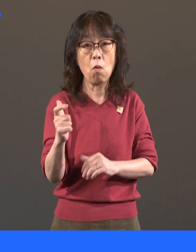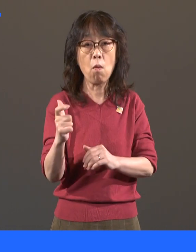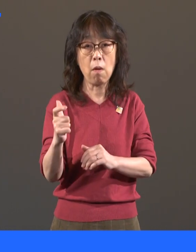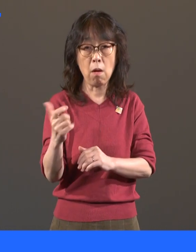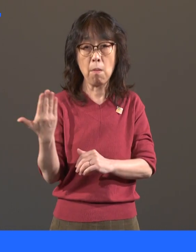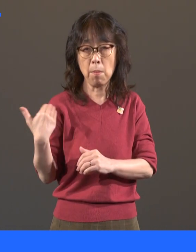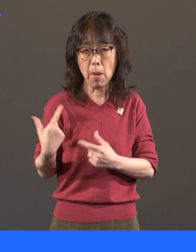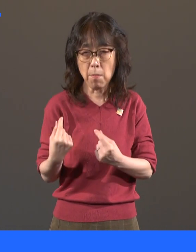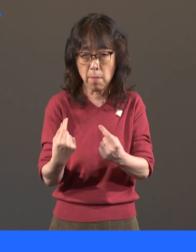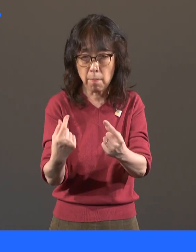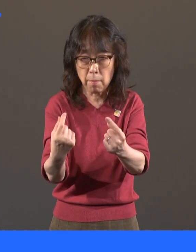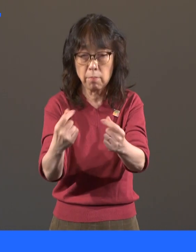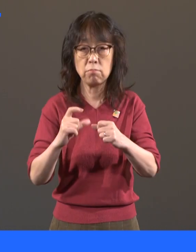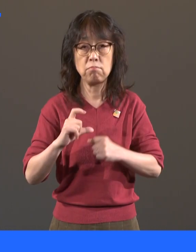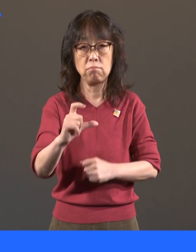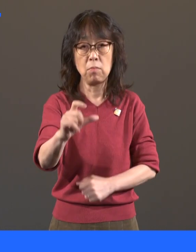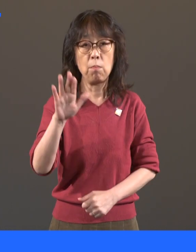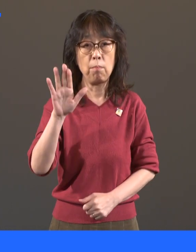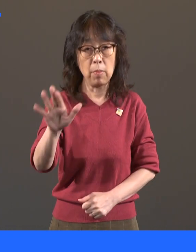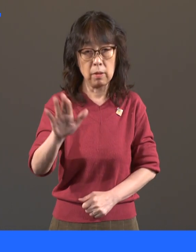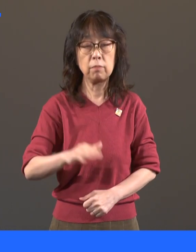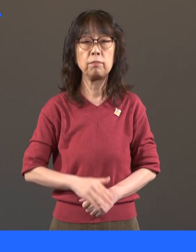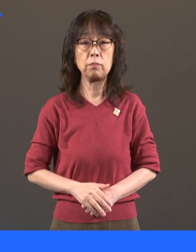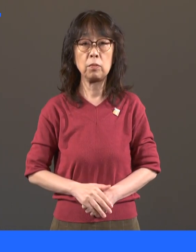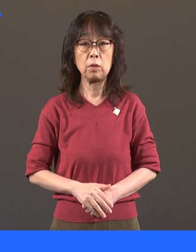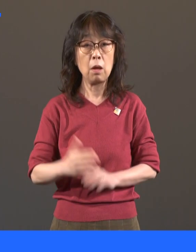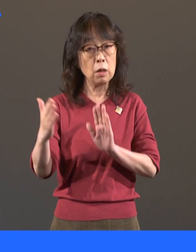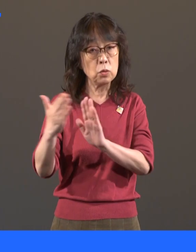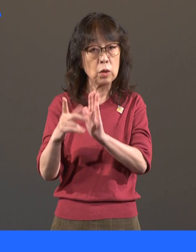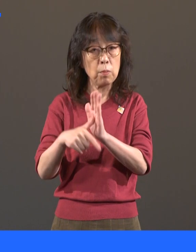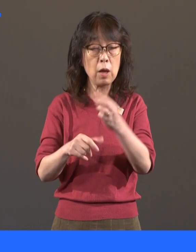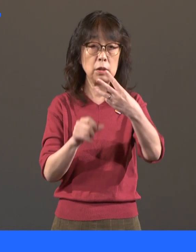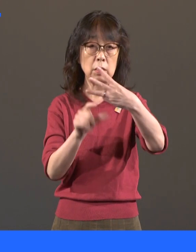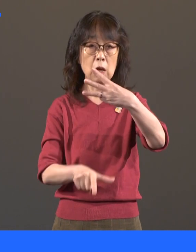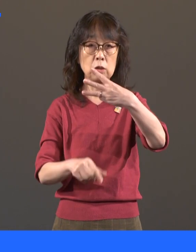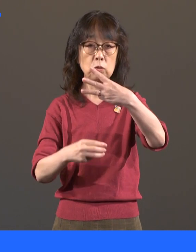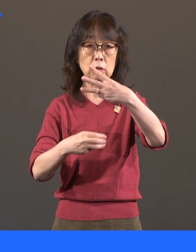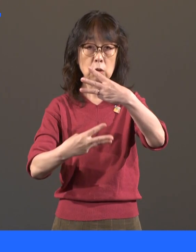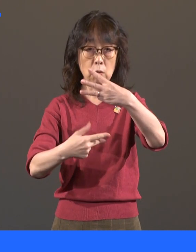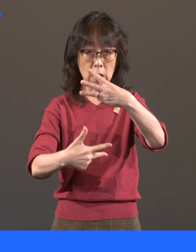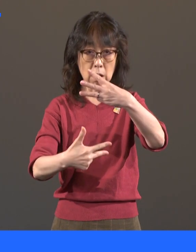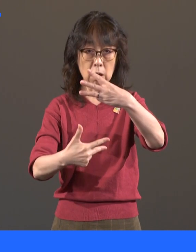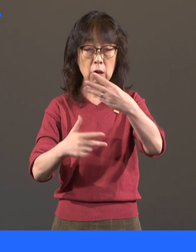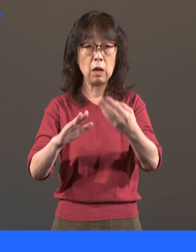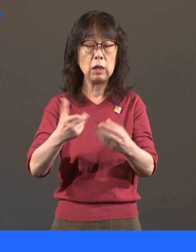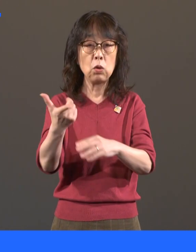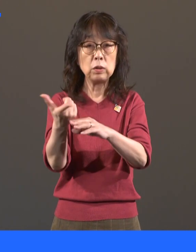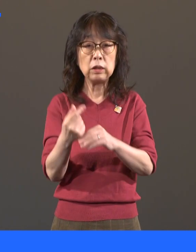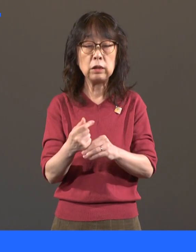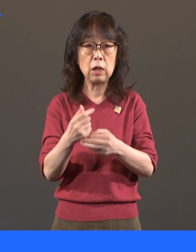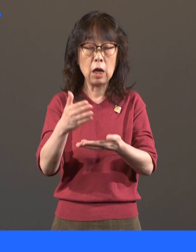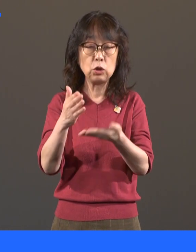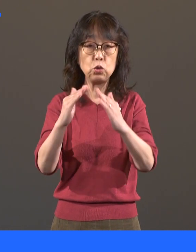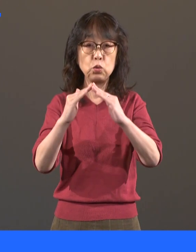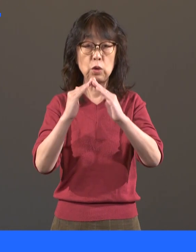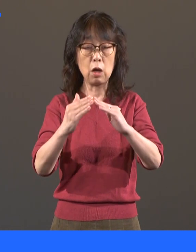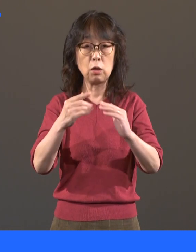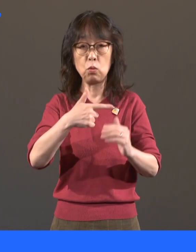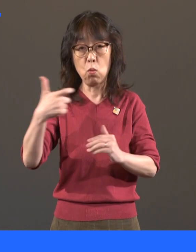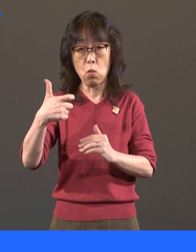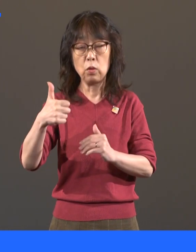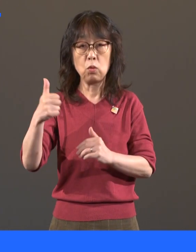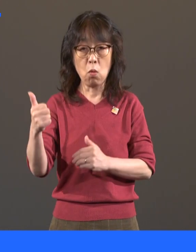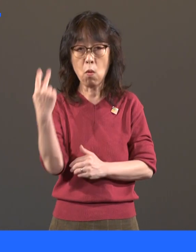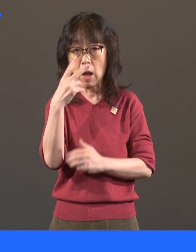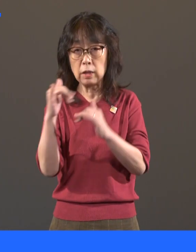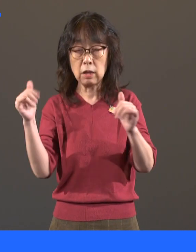までも積極的に進めているところでありまして直近では3月7日に賃貸住宅のオーナーや管理会社の